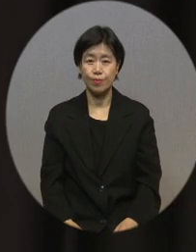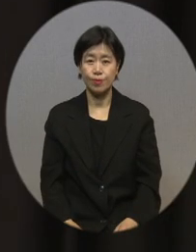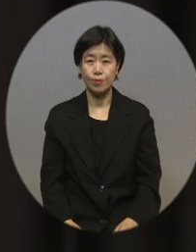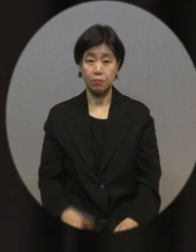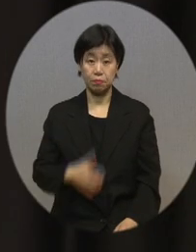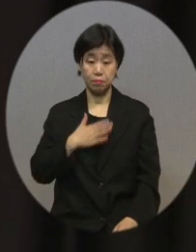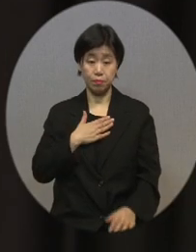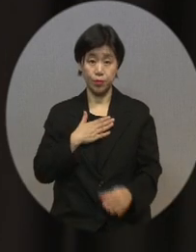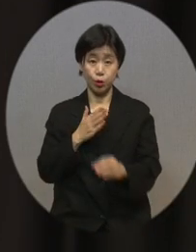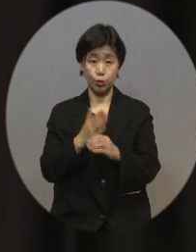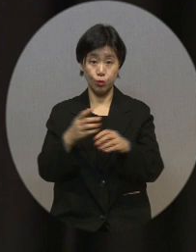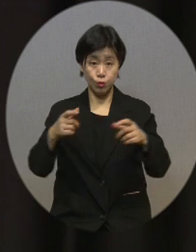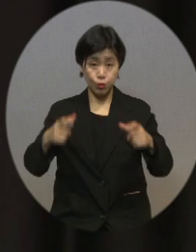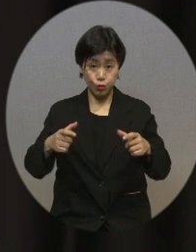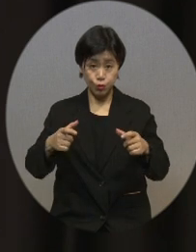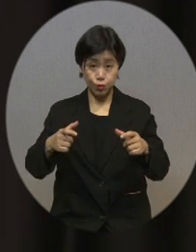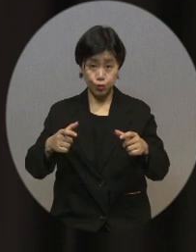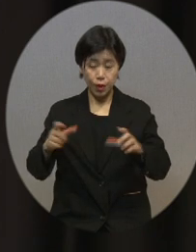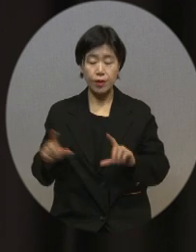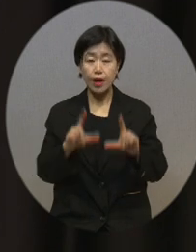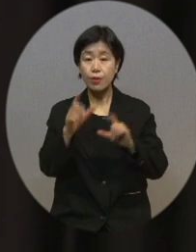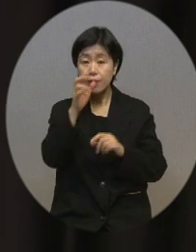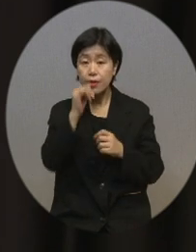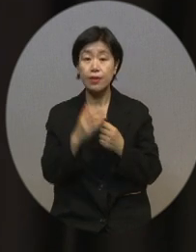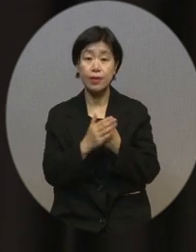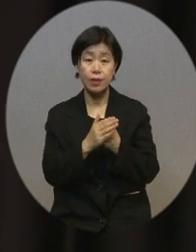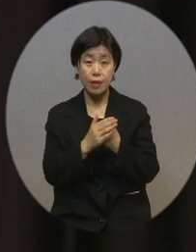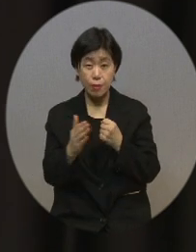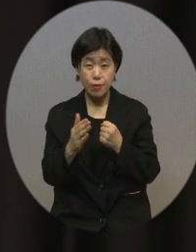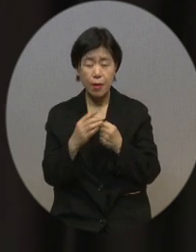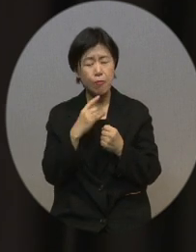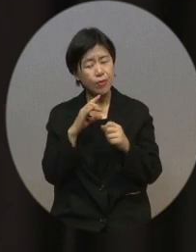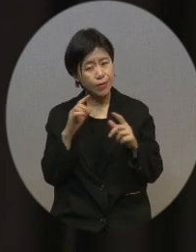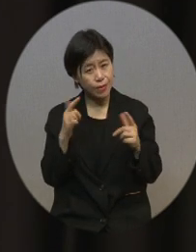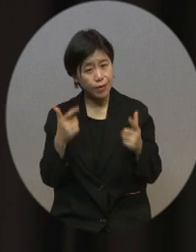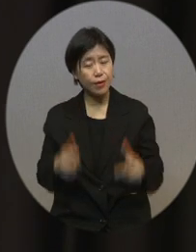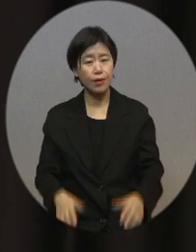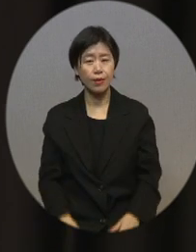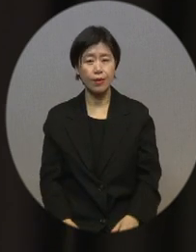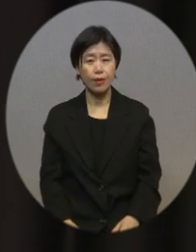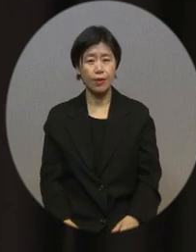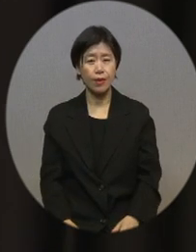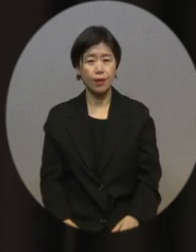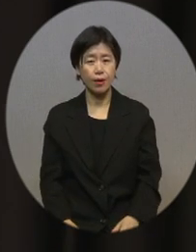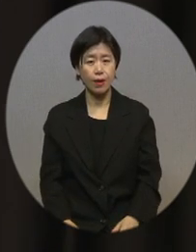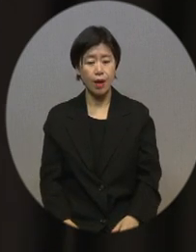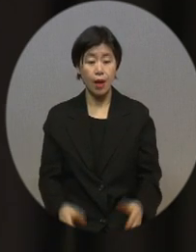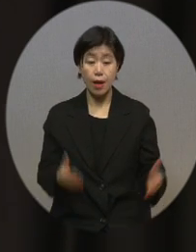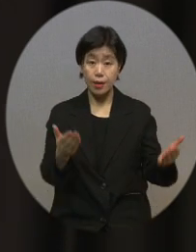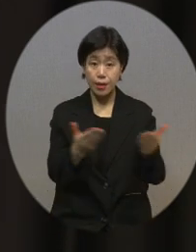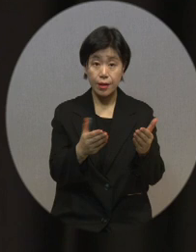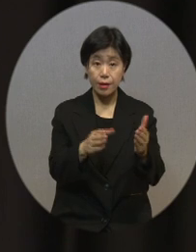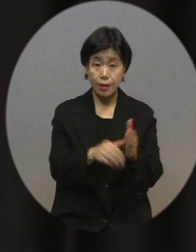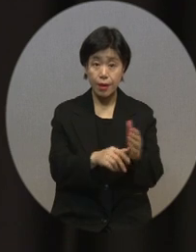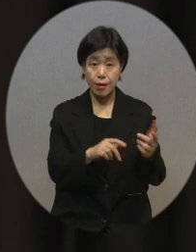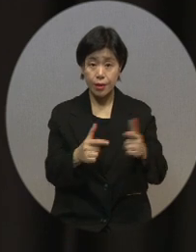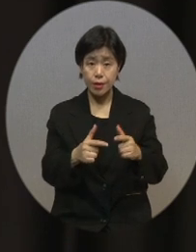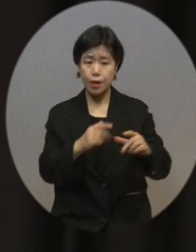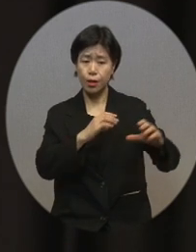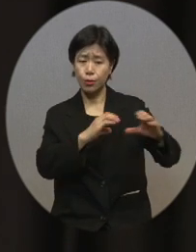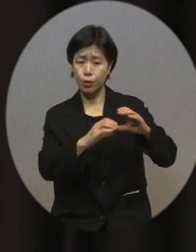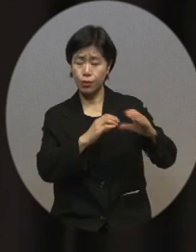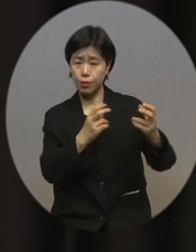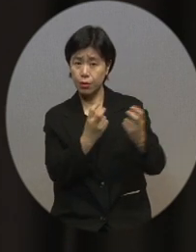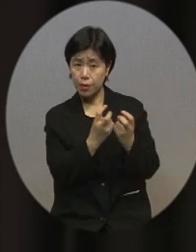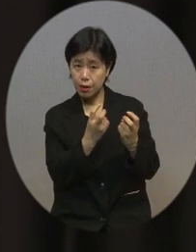중구 구민회에서가 아니라 네. 어떤 그 업무 소통의 방법이라든가 네. 이런 거 저런